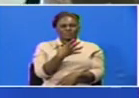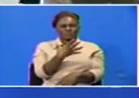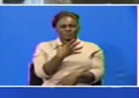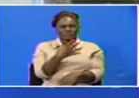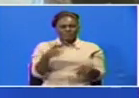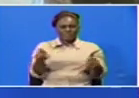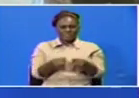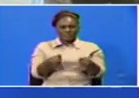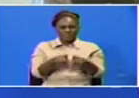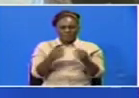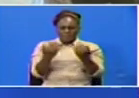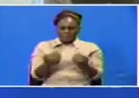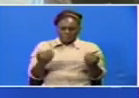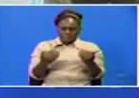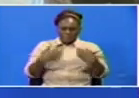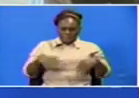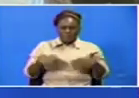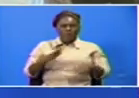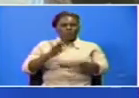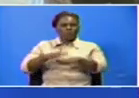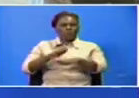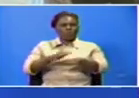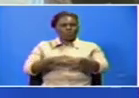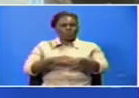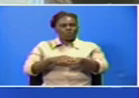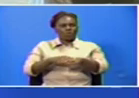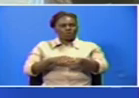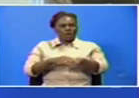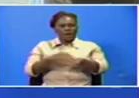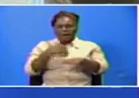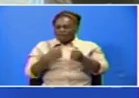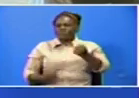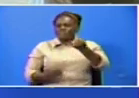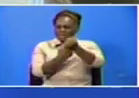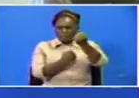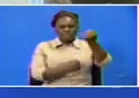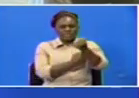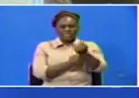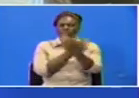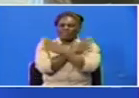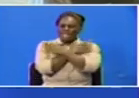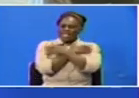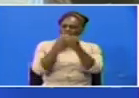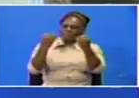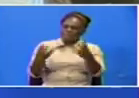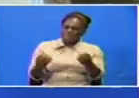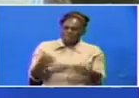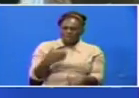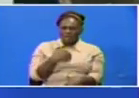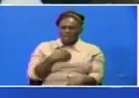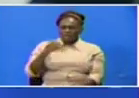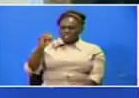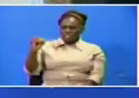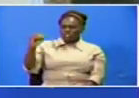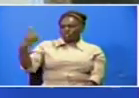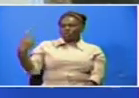vile ukiangalia hata watu wake wazuri vile vile. Na vile vile niko na marafiki wengi sana Mombasa. Kina